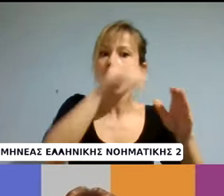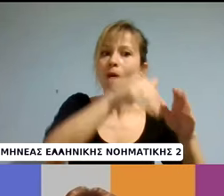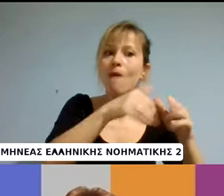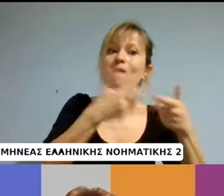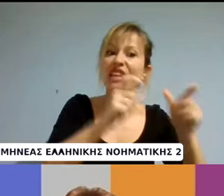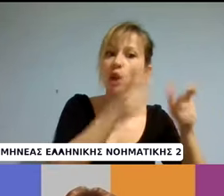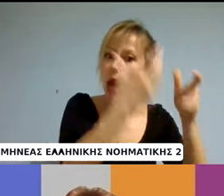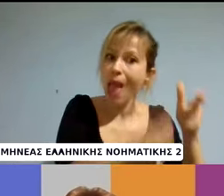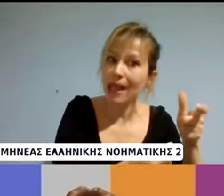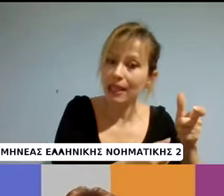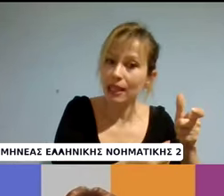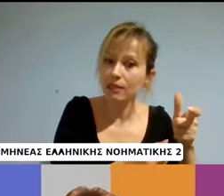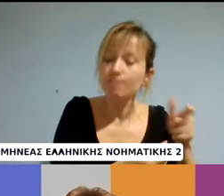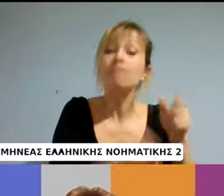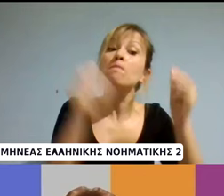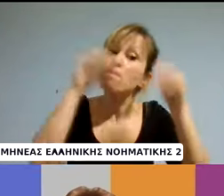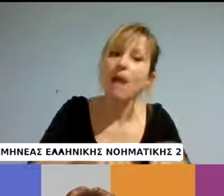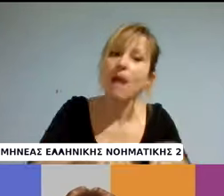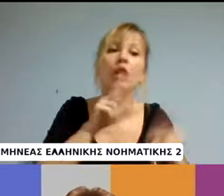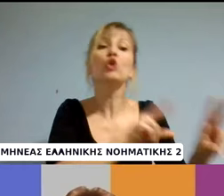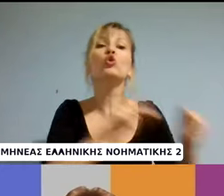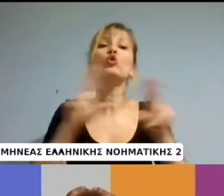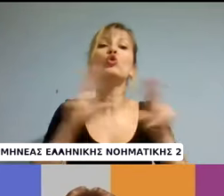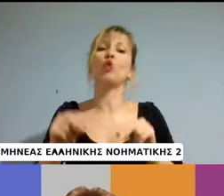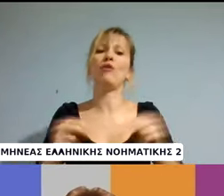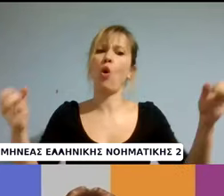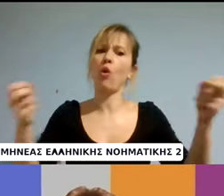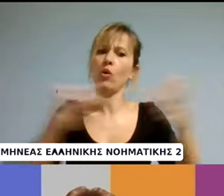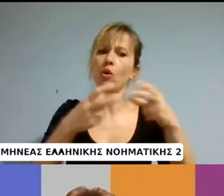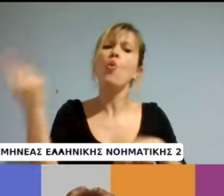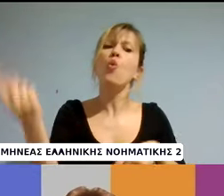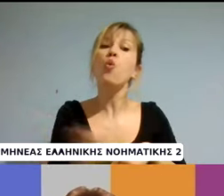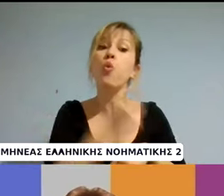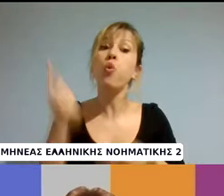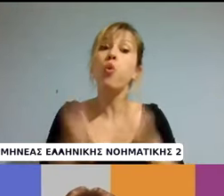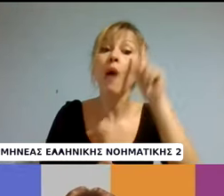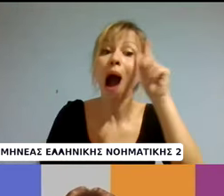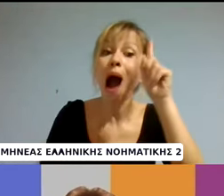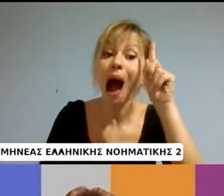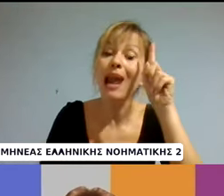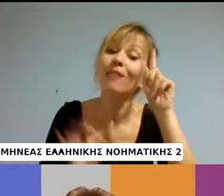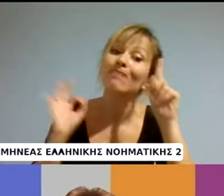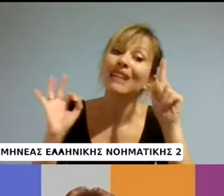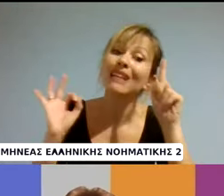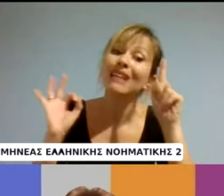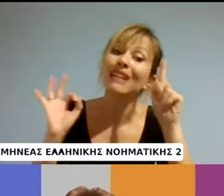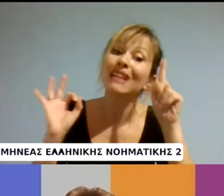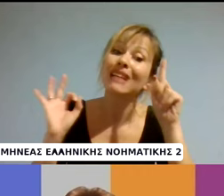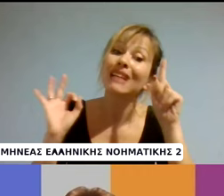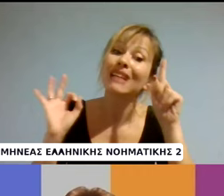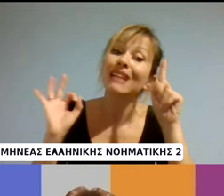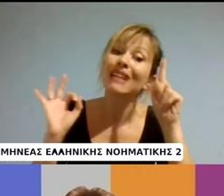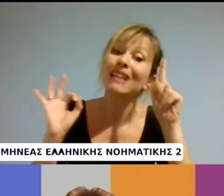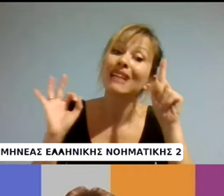βίντεο, τότε είναι πάλι συμβατικός υποτιτλισμός, αλλά υποτίθεται, ήθιστε να πληρώνετε